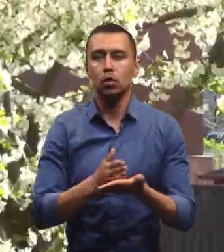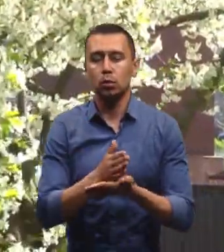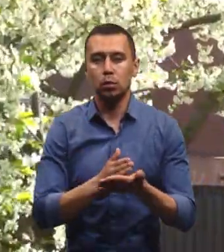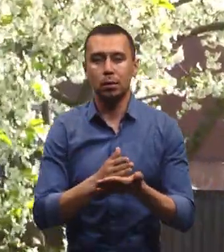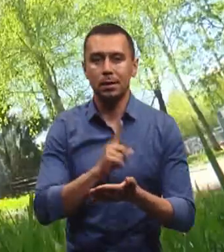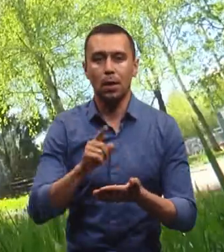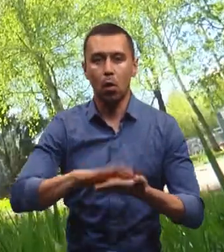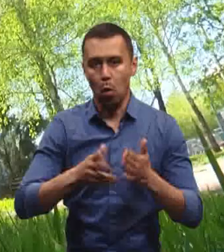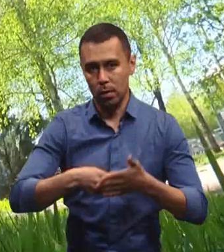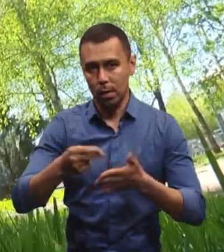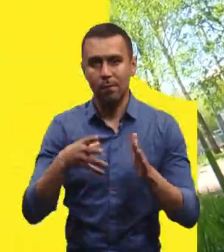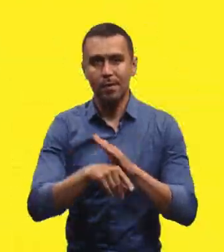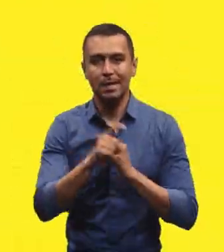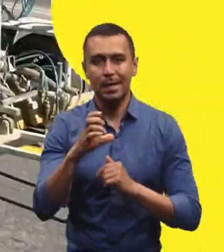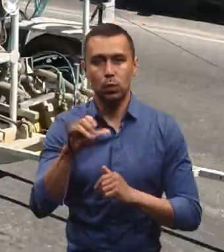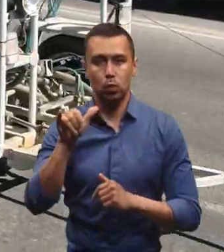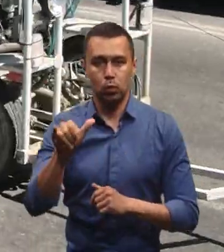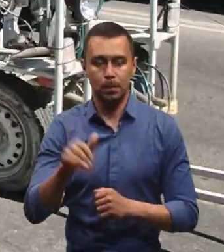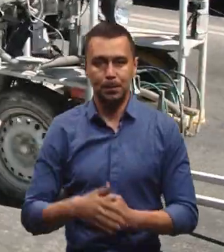за контрактом у ЗСУ.